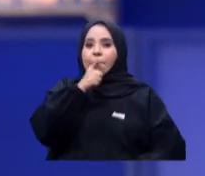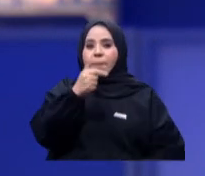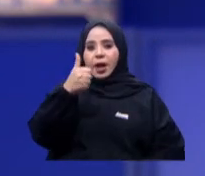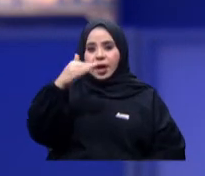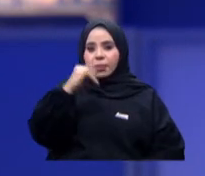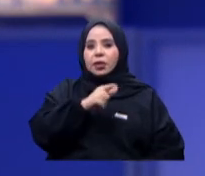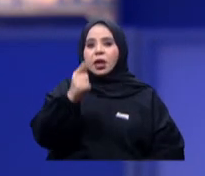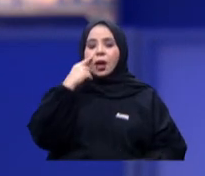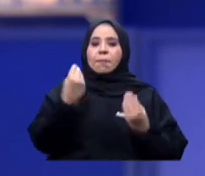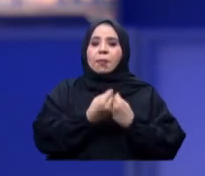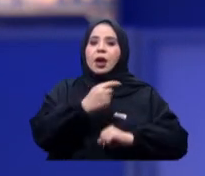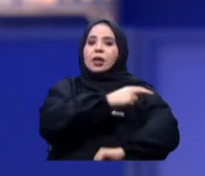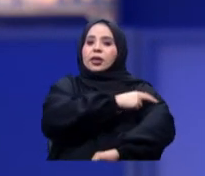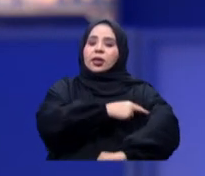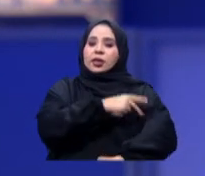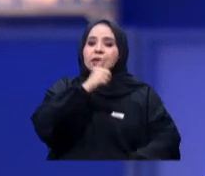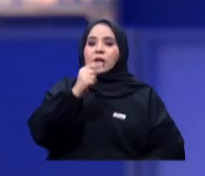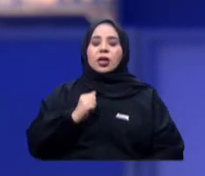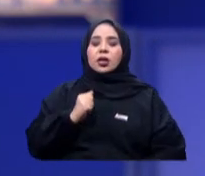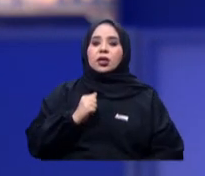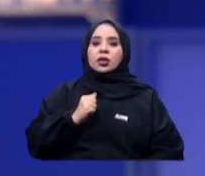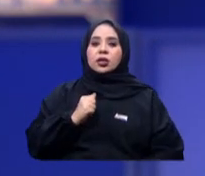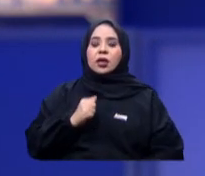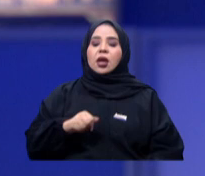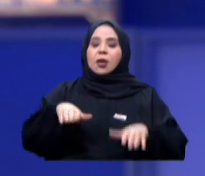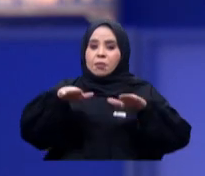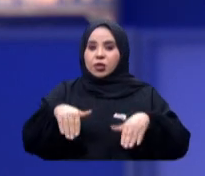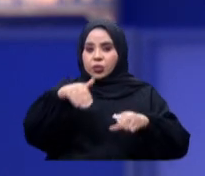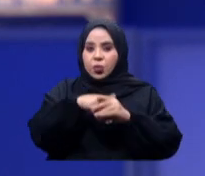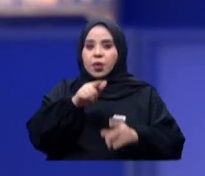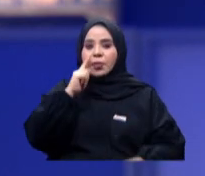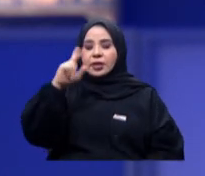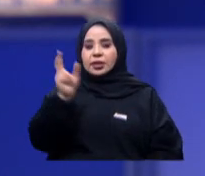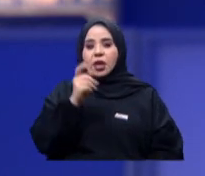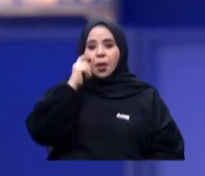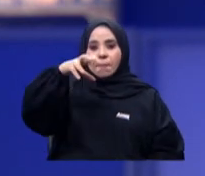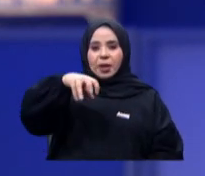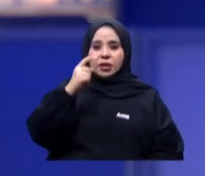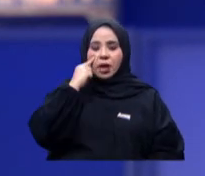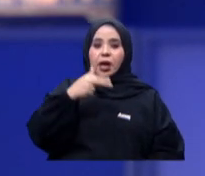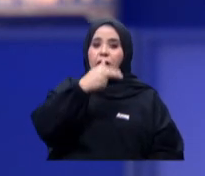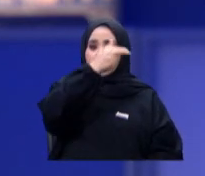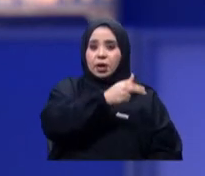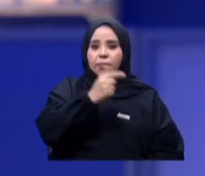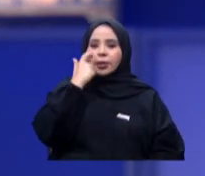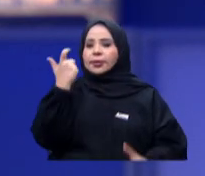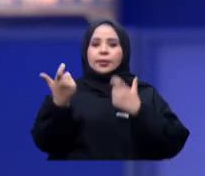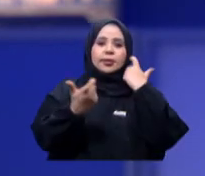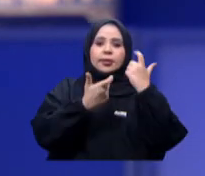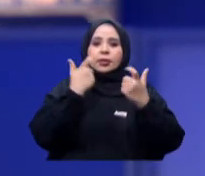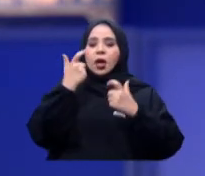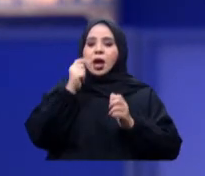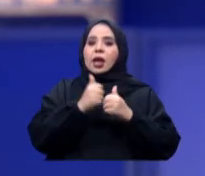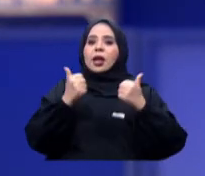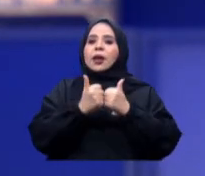وسعادة النائب محمود البحراني عضوي مجلس النواب، بزيارة إلى قرى المنطقة الغربية لتفقد احتياجات الأهالي من